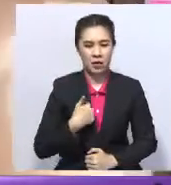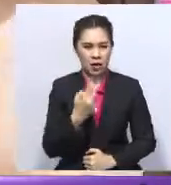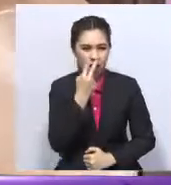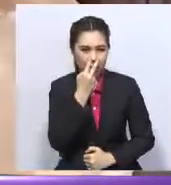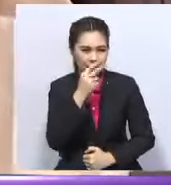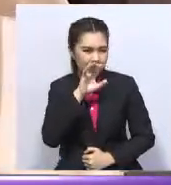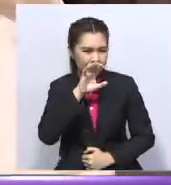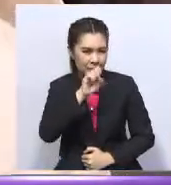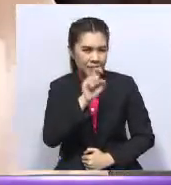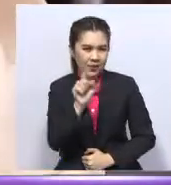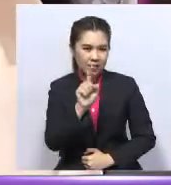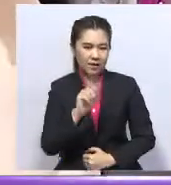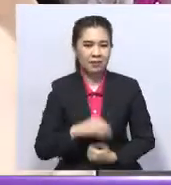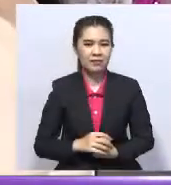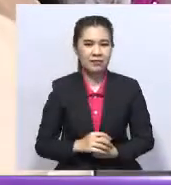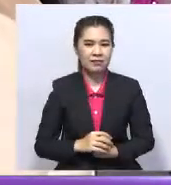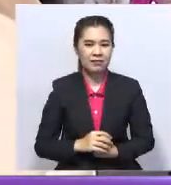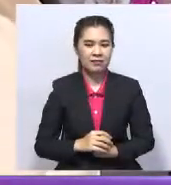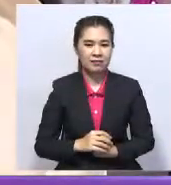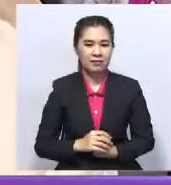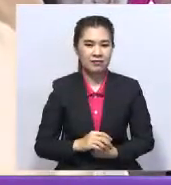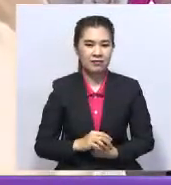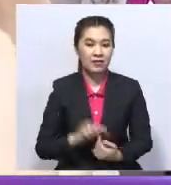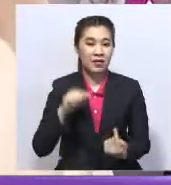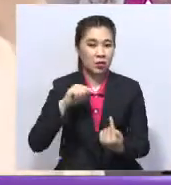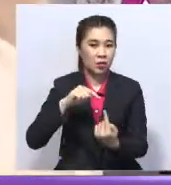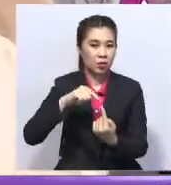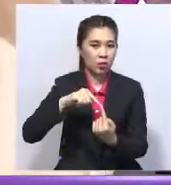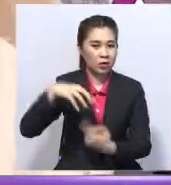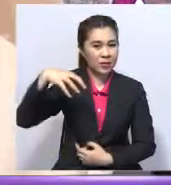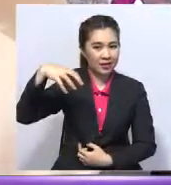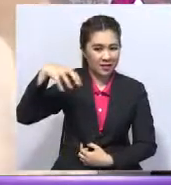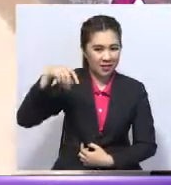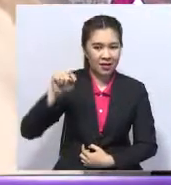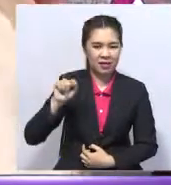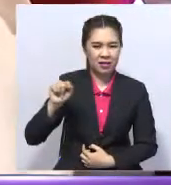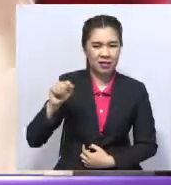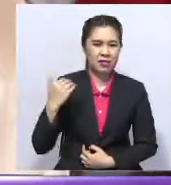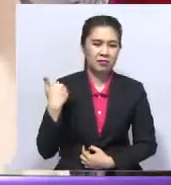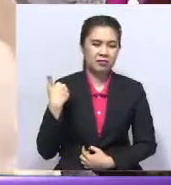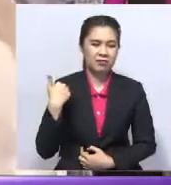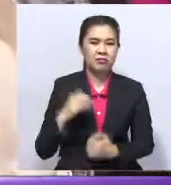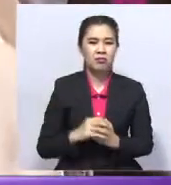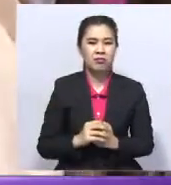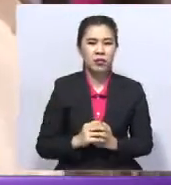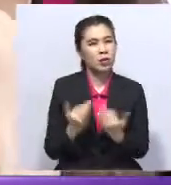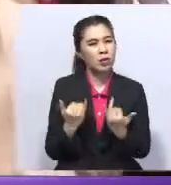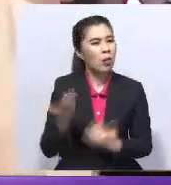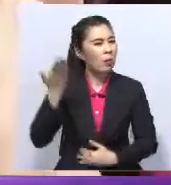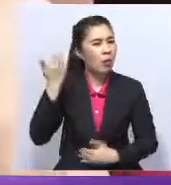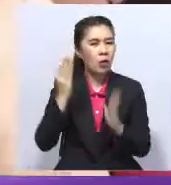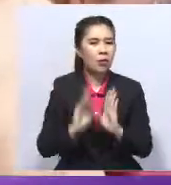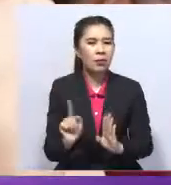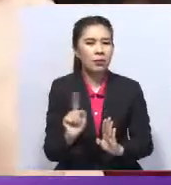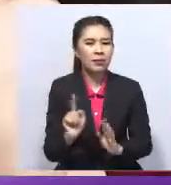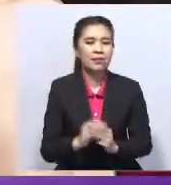ห็นด้วยนั่นก็คือระฆังที่อยู่ภายในโรงพักโบราณแห่งนี้ซึ่งปัจจุบันเนี่ยในโรงพักเนี่ยไม่มีระฆังแล้วซึ่งเมื่อก่อนเนี่ยใช้งานยังไงครับ ครับ